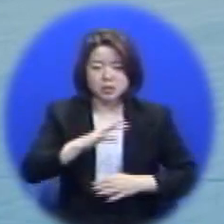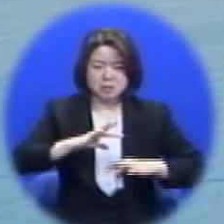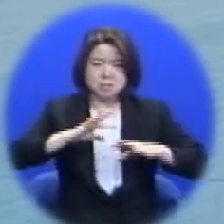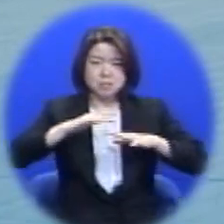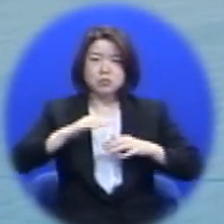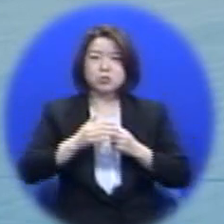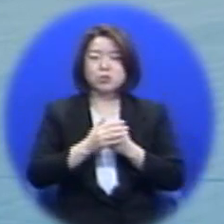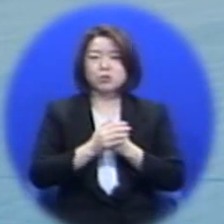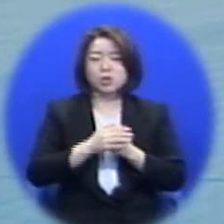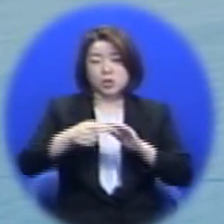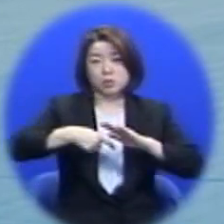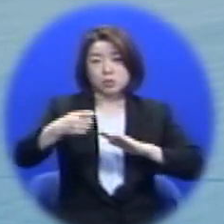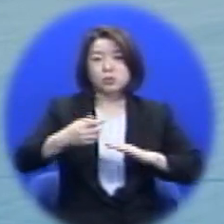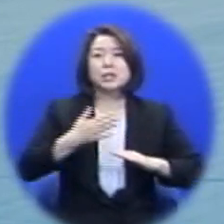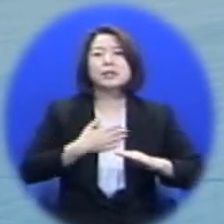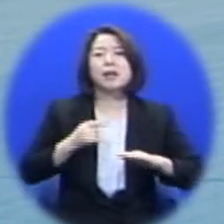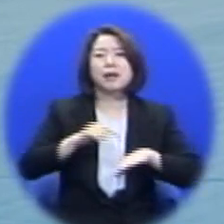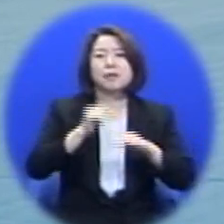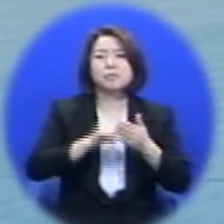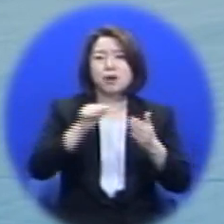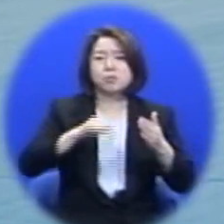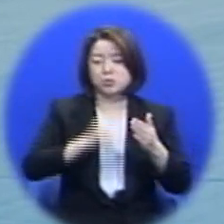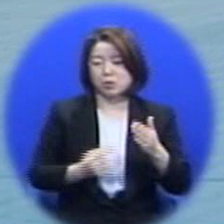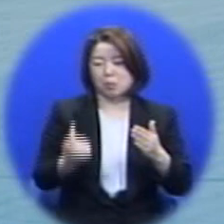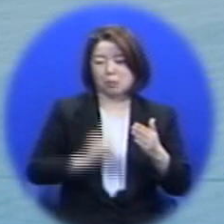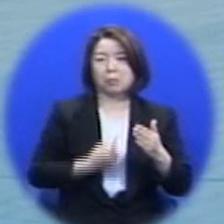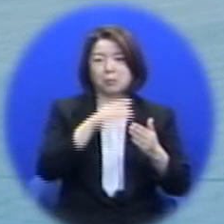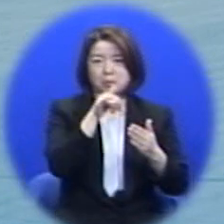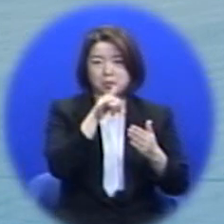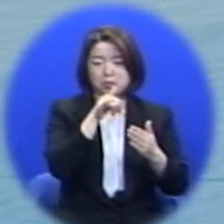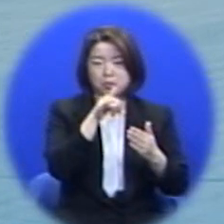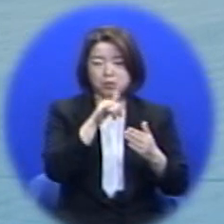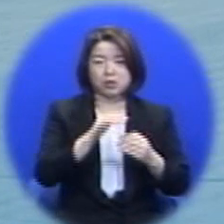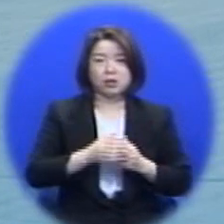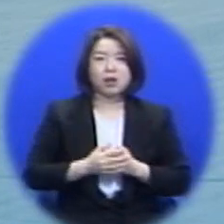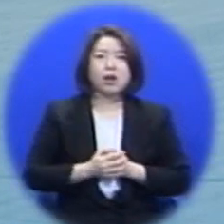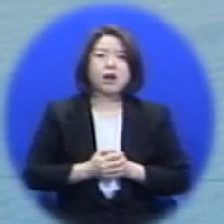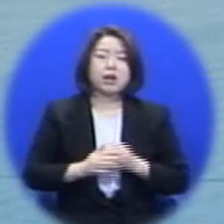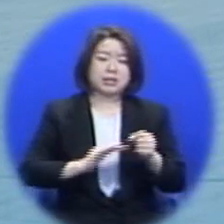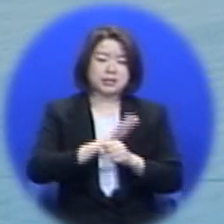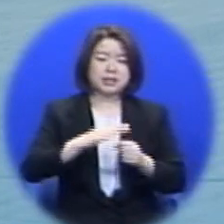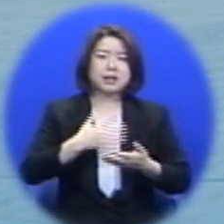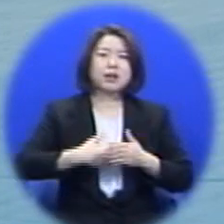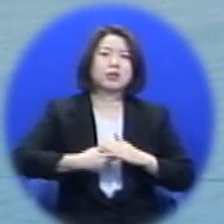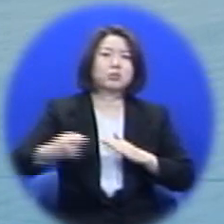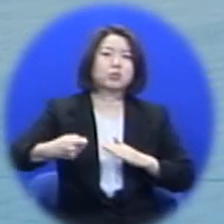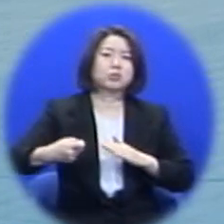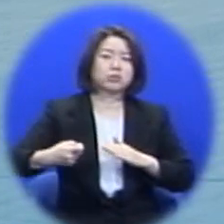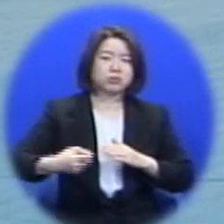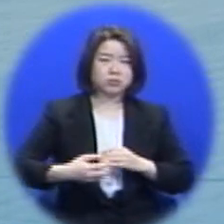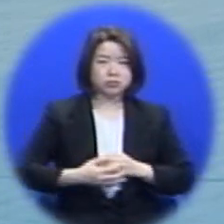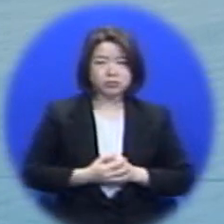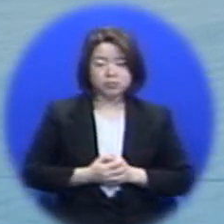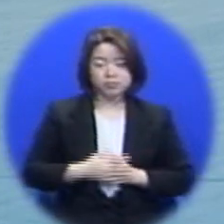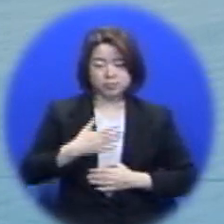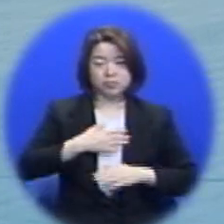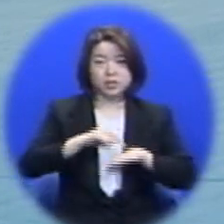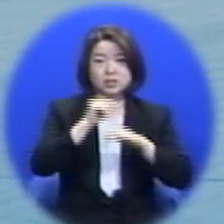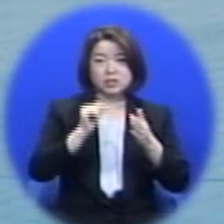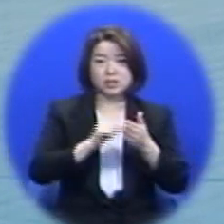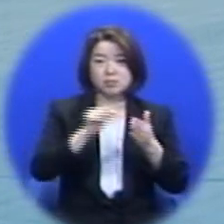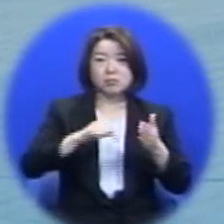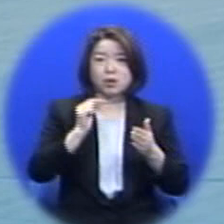담임 목사인 제 마음속에 들어와 있는 거예요. 사랑을 도둑질해 가는 제